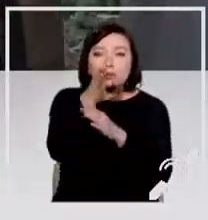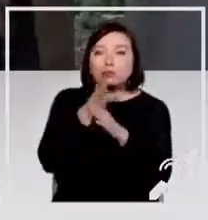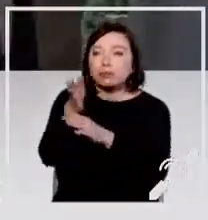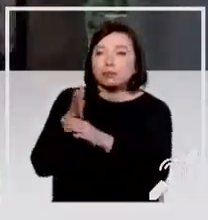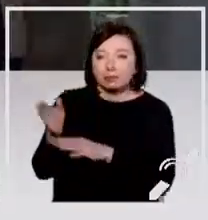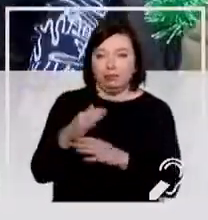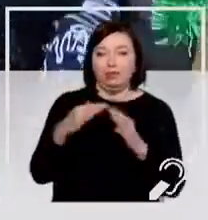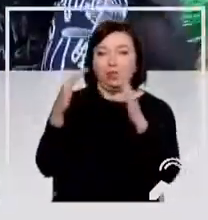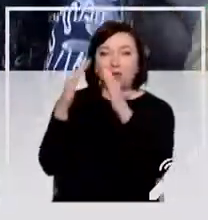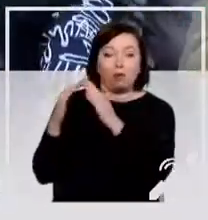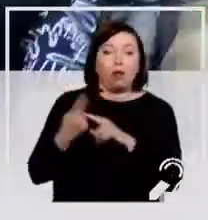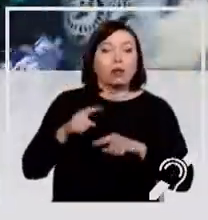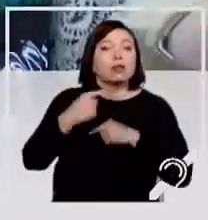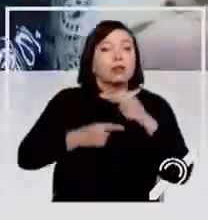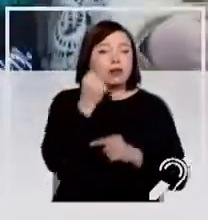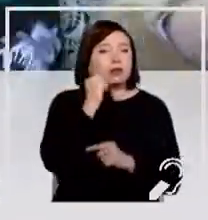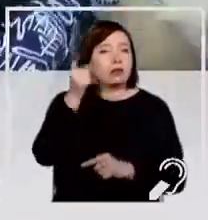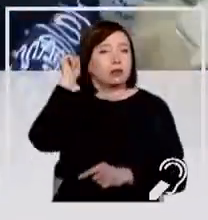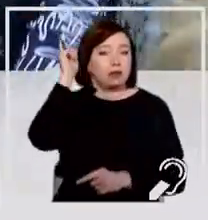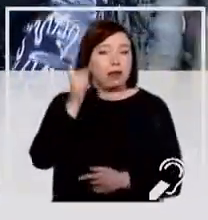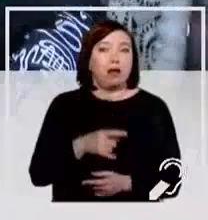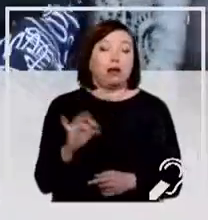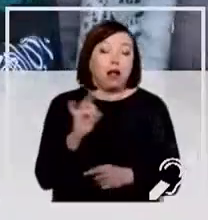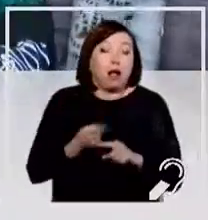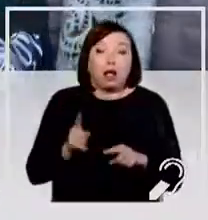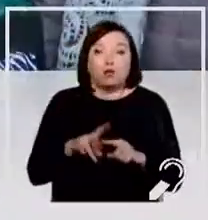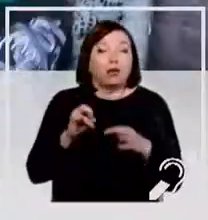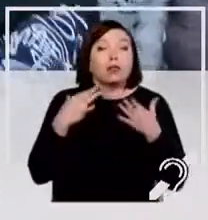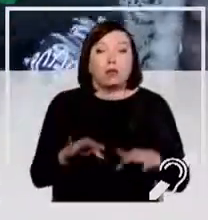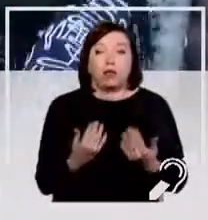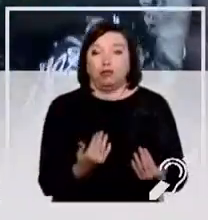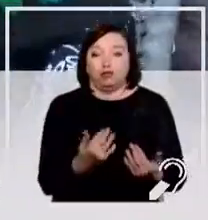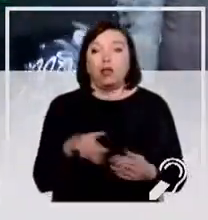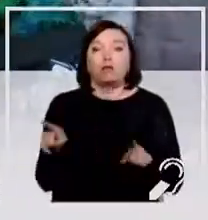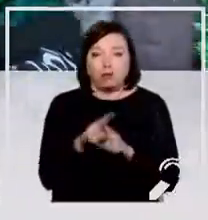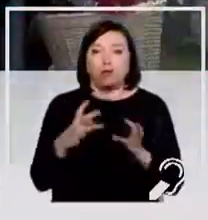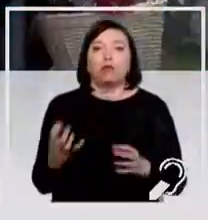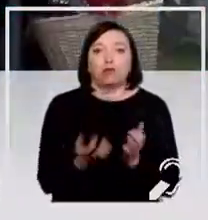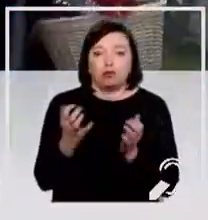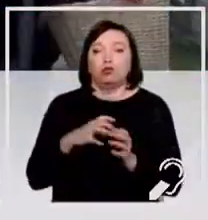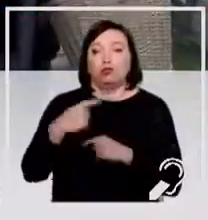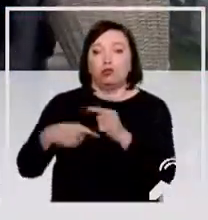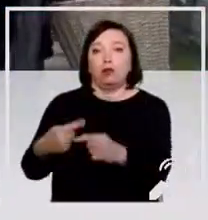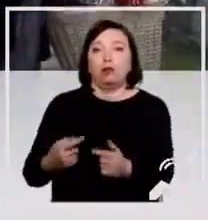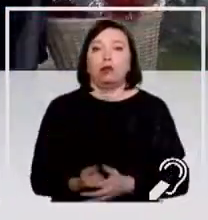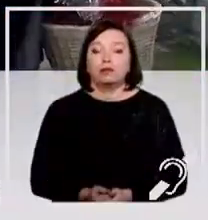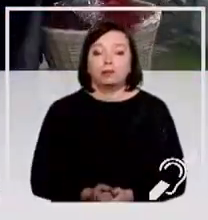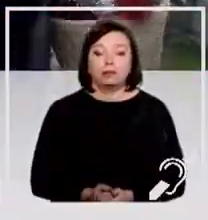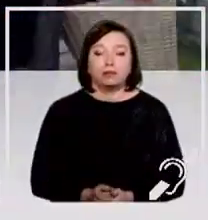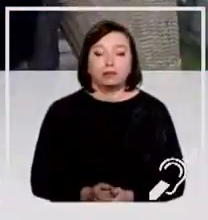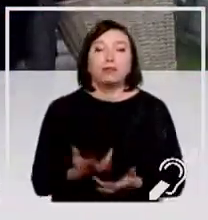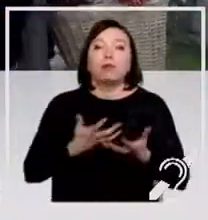casele gospodarilor e o tradiție veche din moși strămoși care nu s a pierdut în rândul tinerei generații